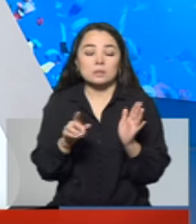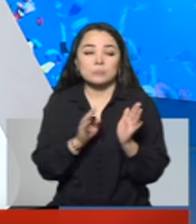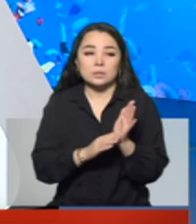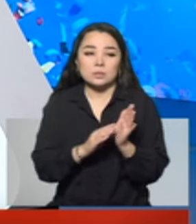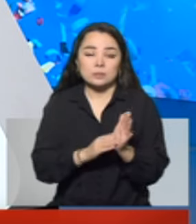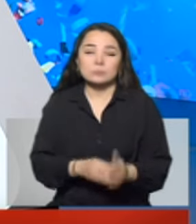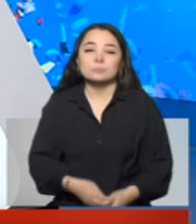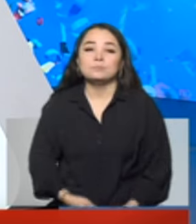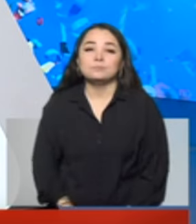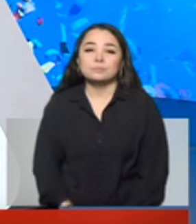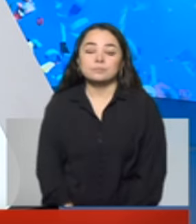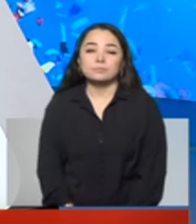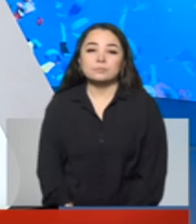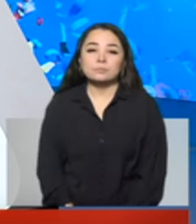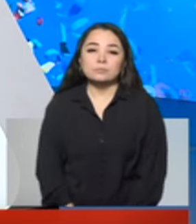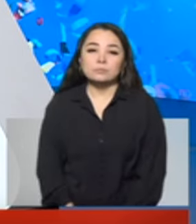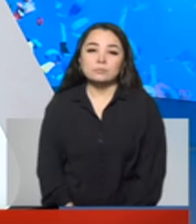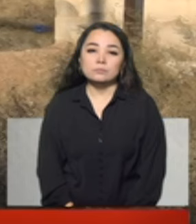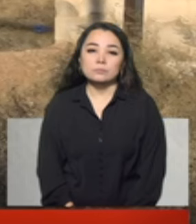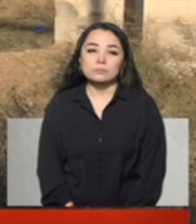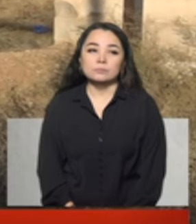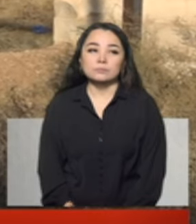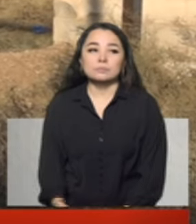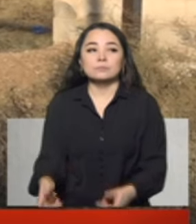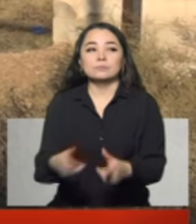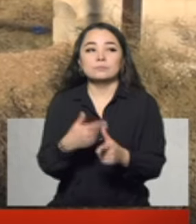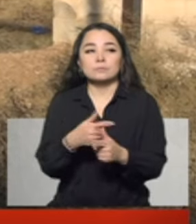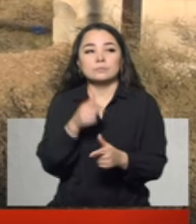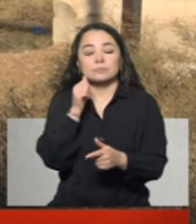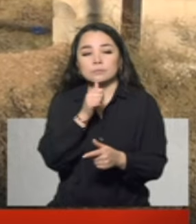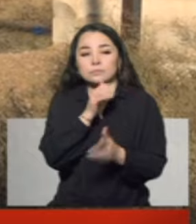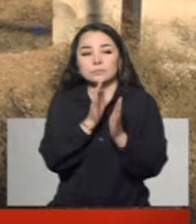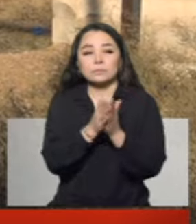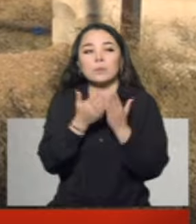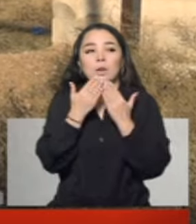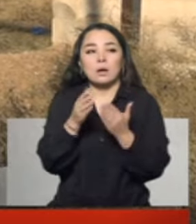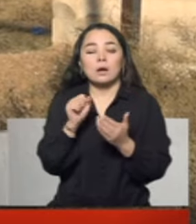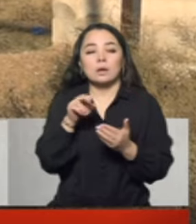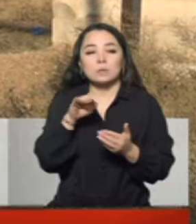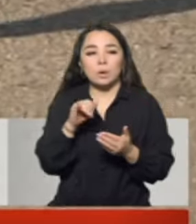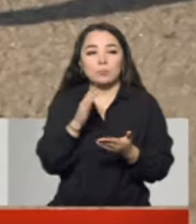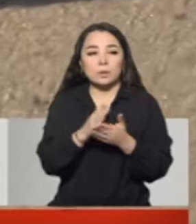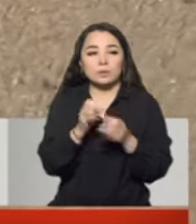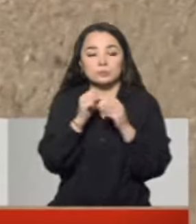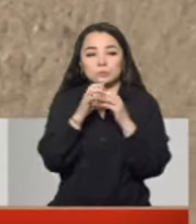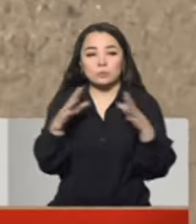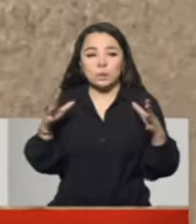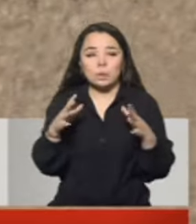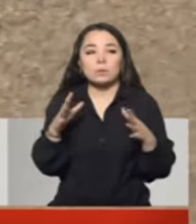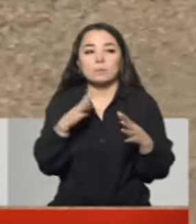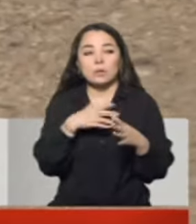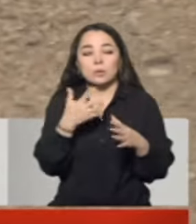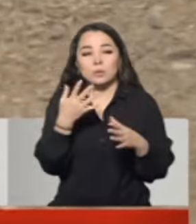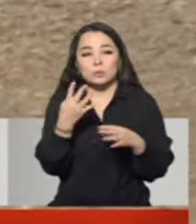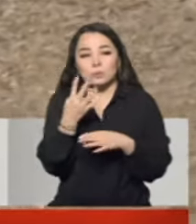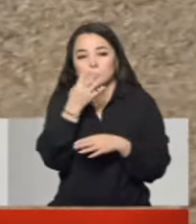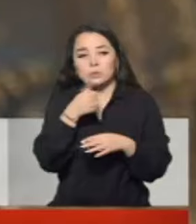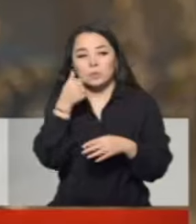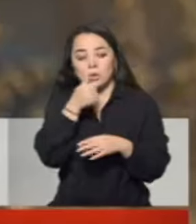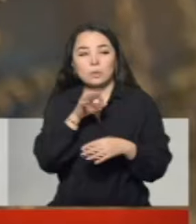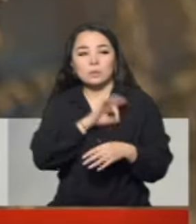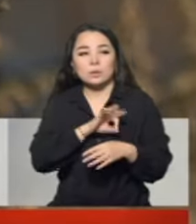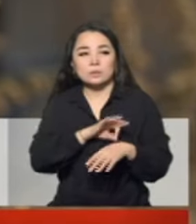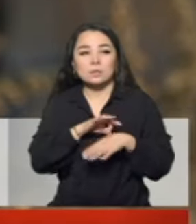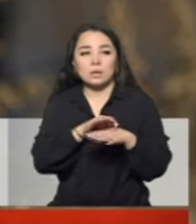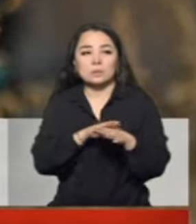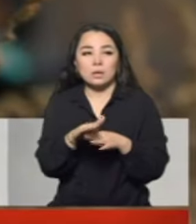Оралбайқызы қаузап көрді. Есімін атамауды сұраған ақтаулық тұрғын азот толтырылған шарды 4 жыл бойы үздіксіз қолданған.